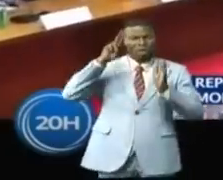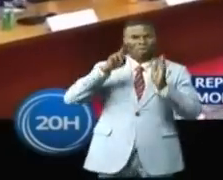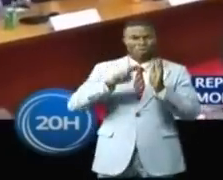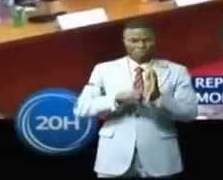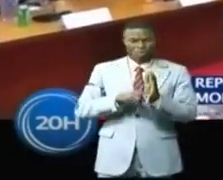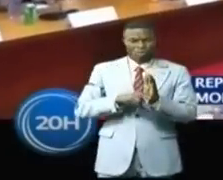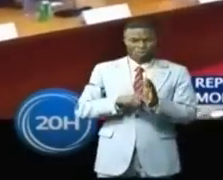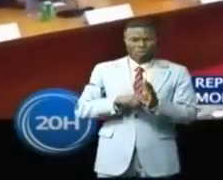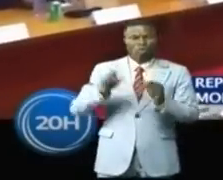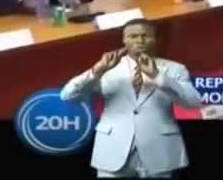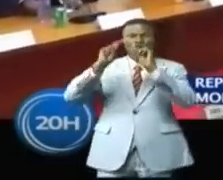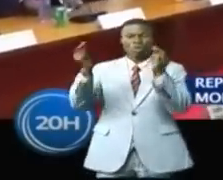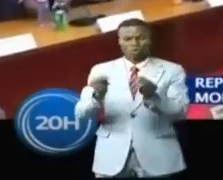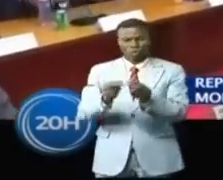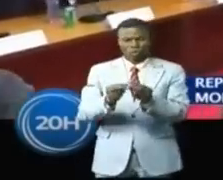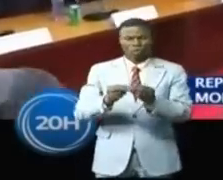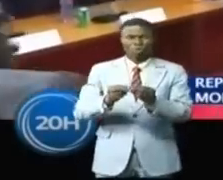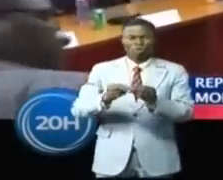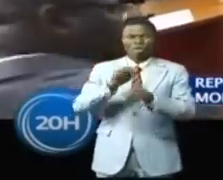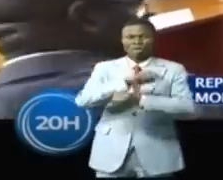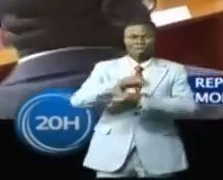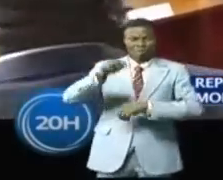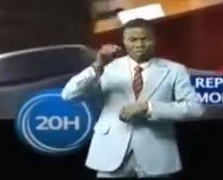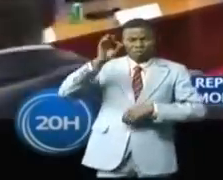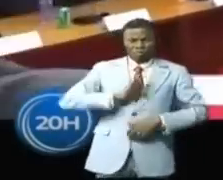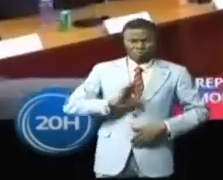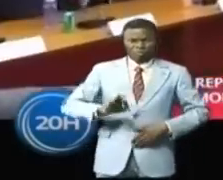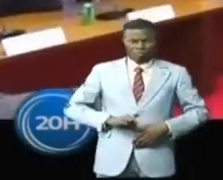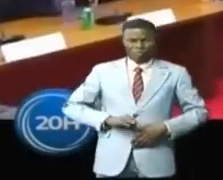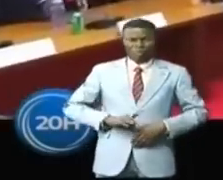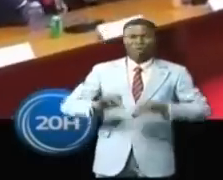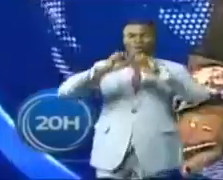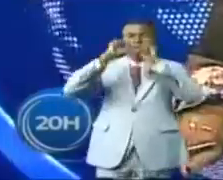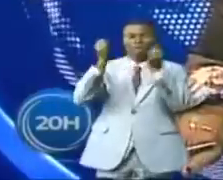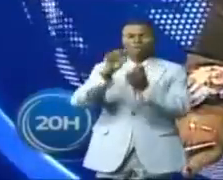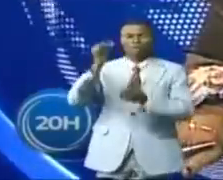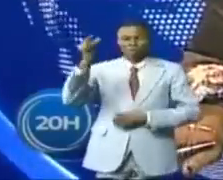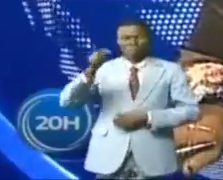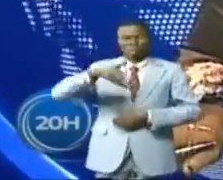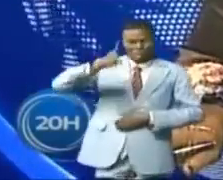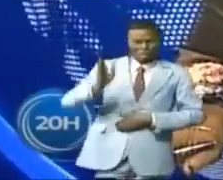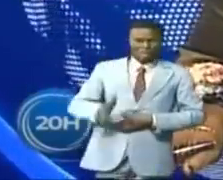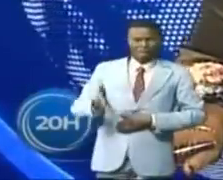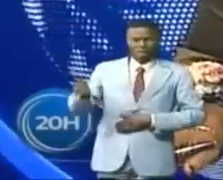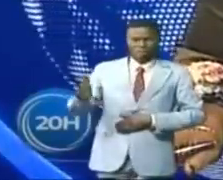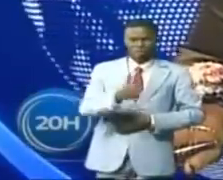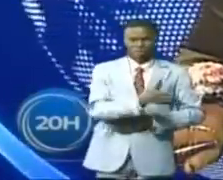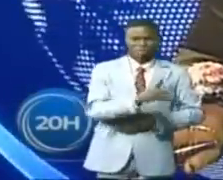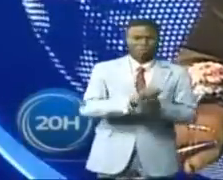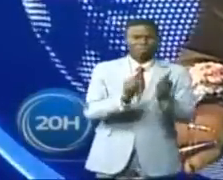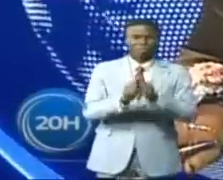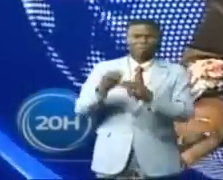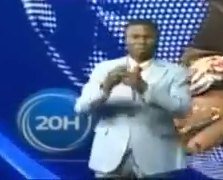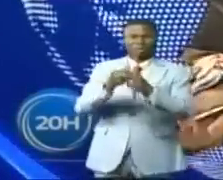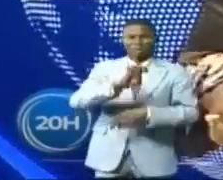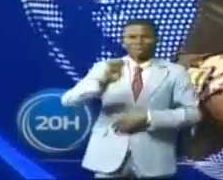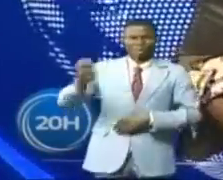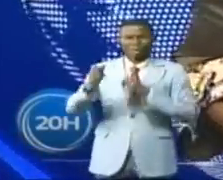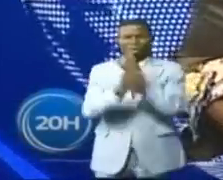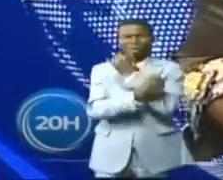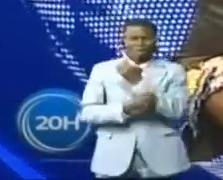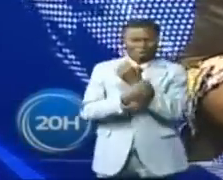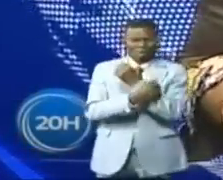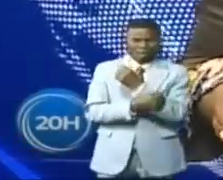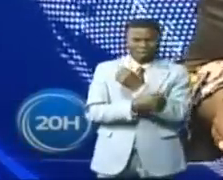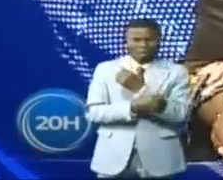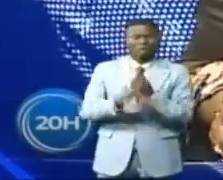la délégation de la présidence et de la GECAMINE et quelques experts. La situation sécuritaire dans l'est de la RDC et